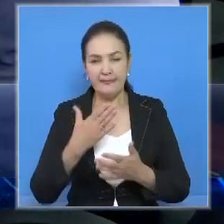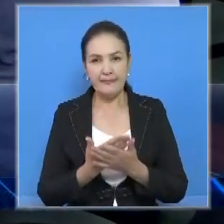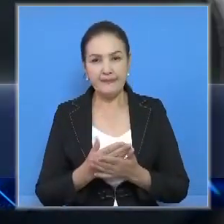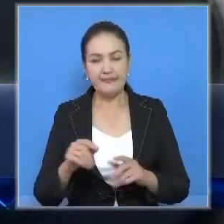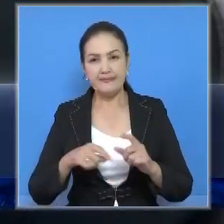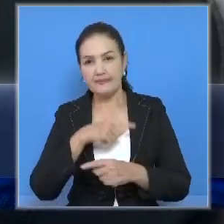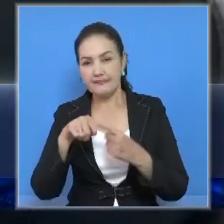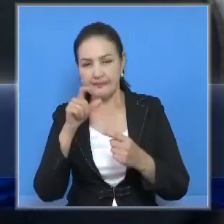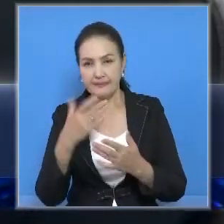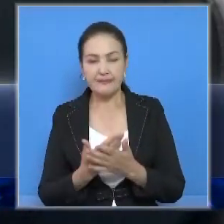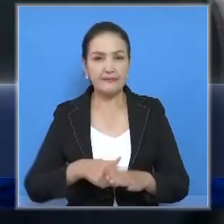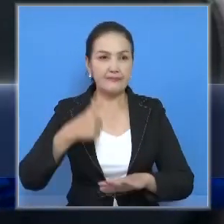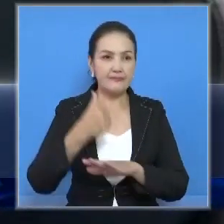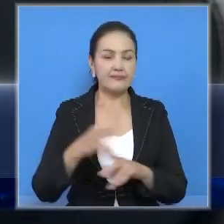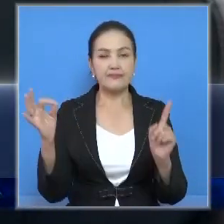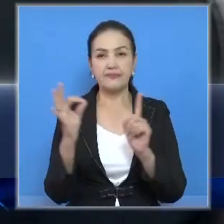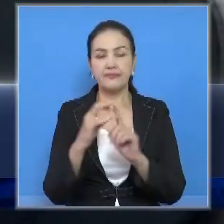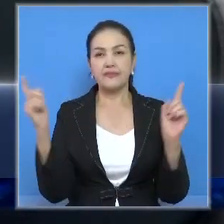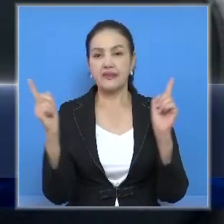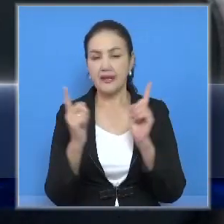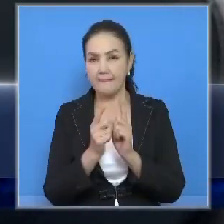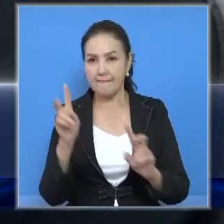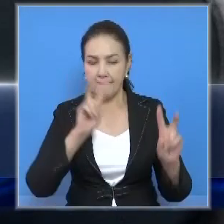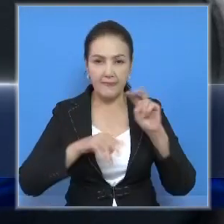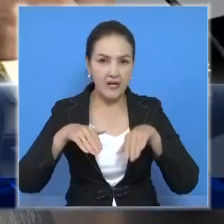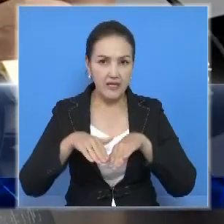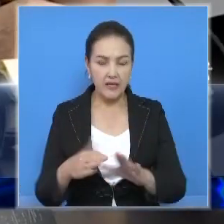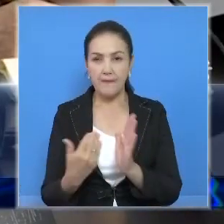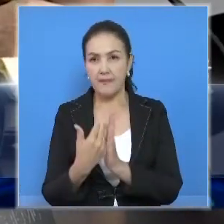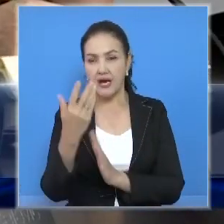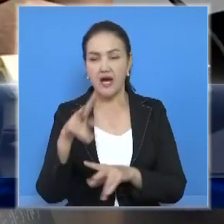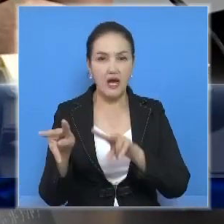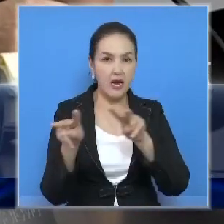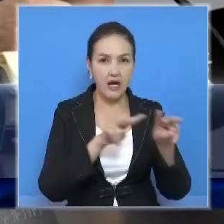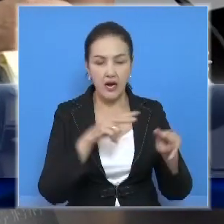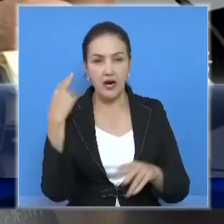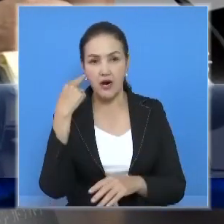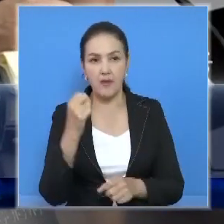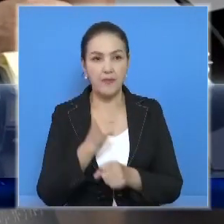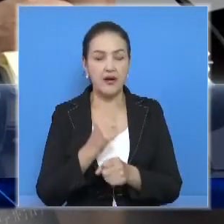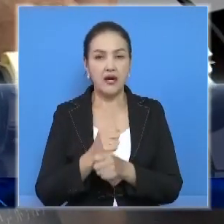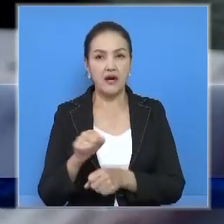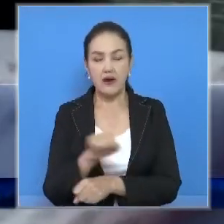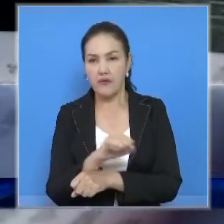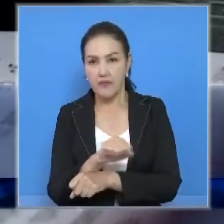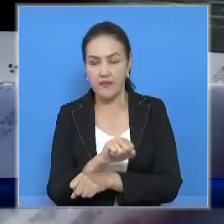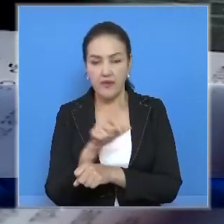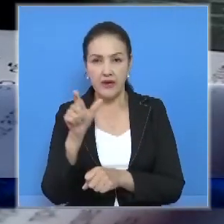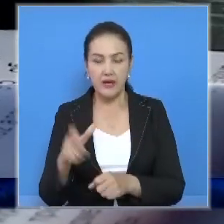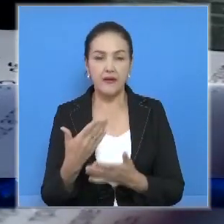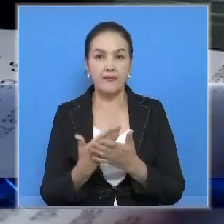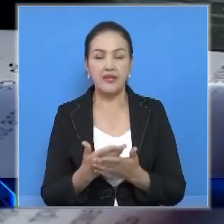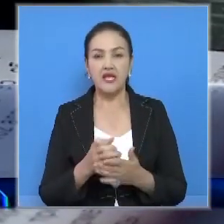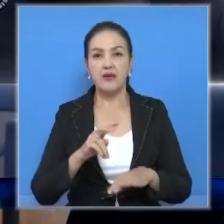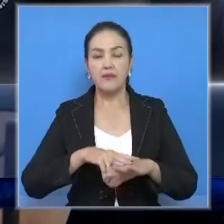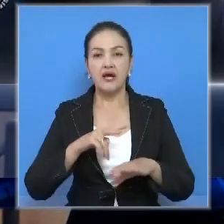сталкиваются предприниматели. Главная цель данной встречи – поиск решений для повышения контроля за качеством работы водителей. Начальник